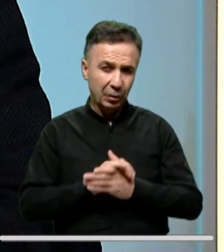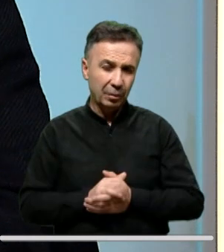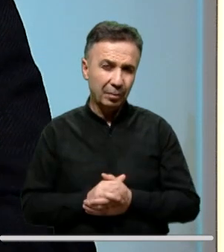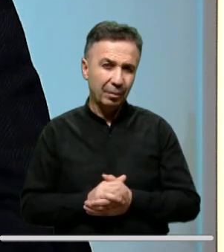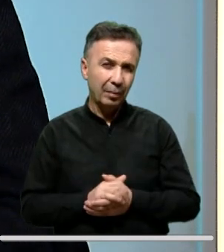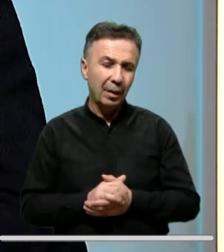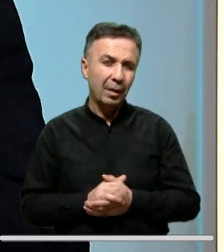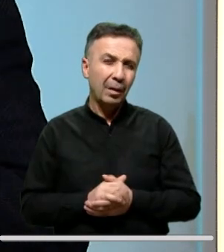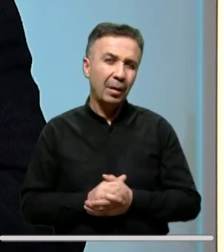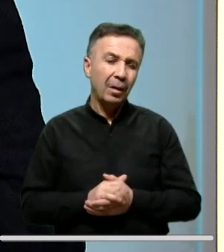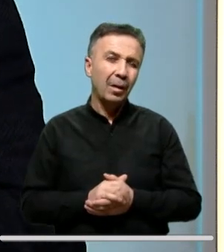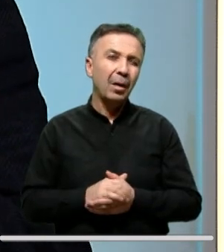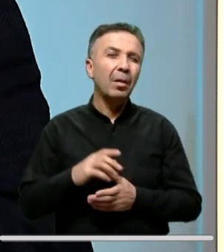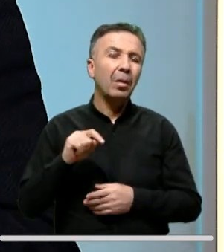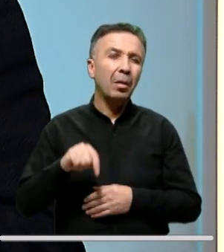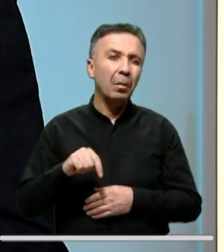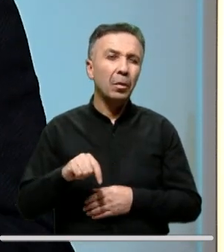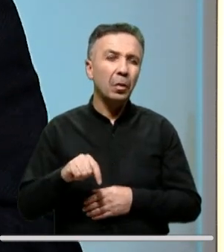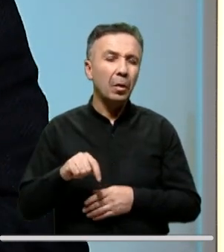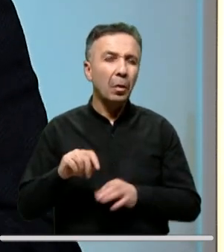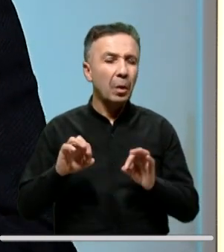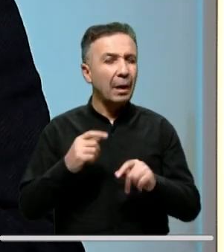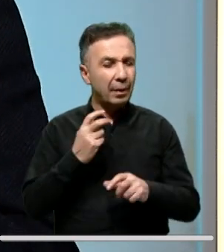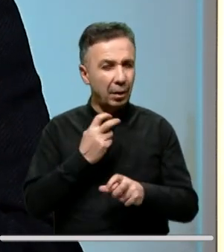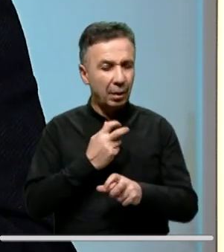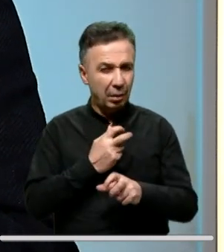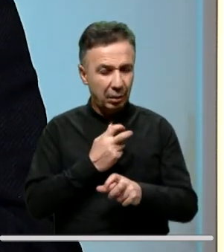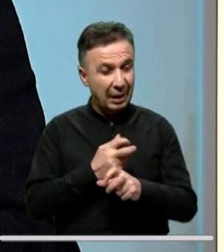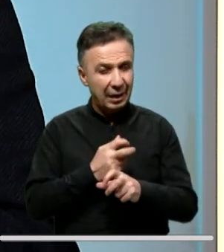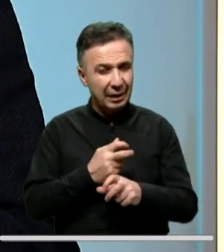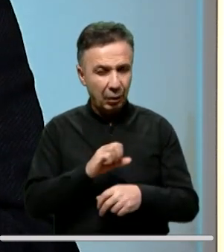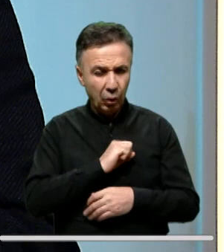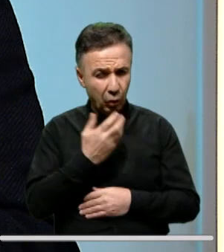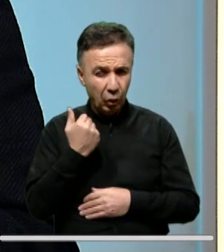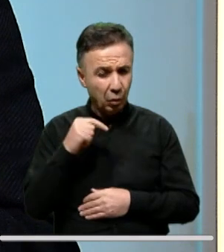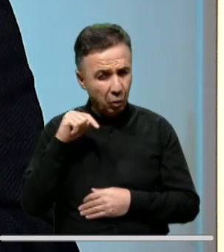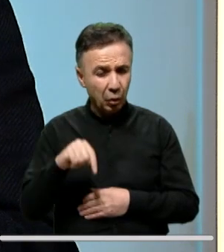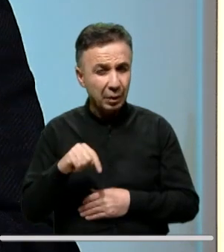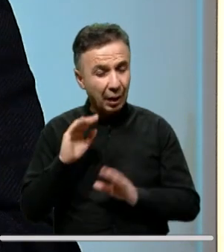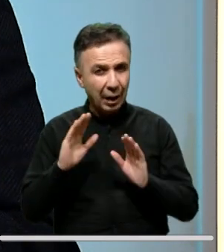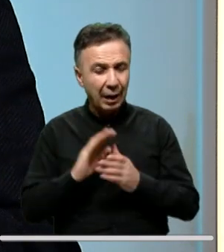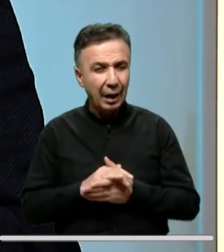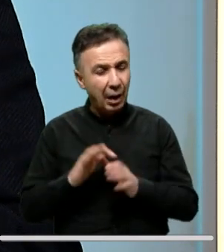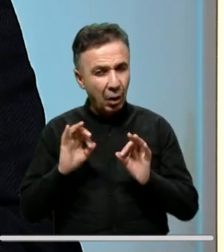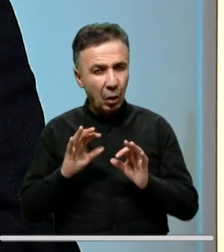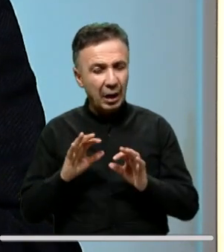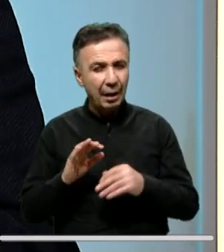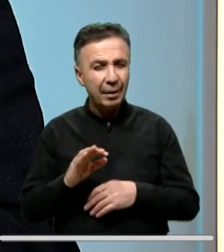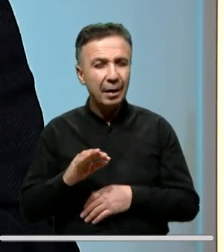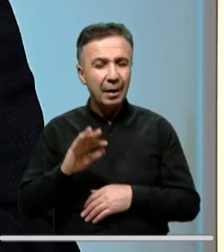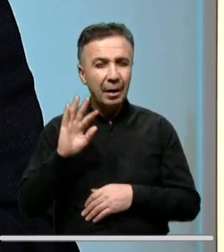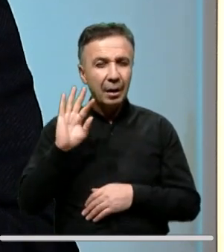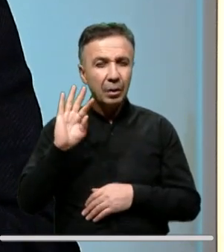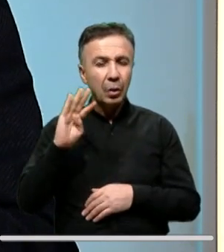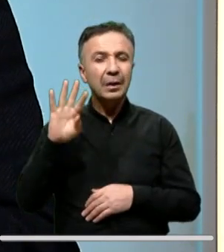Ama o gün değil artık bugün öyle bir risk yok, öyle bir korku yok, endişe yok. Biz bugün de hala yine öyle mi yapacağız? Bunu şöyle